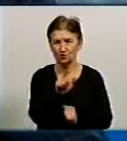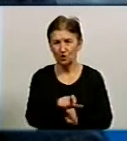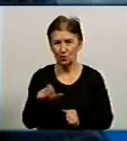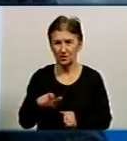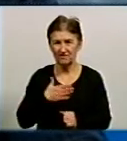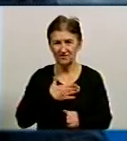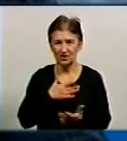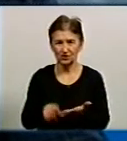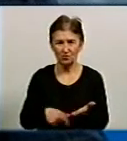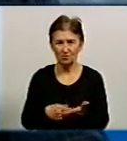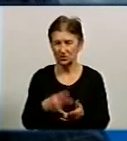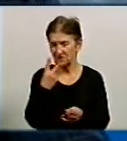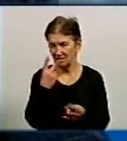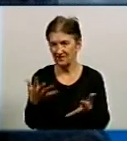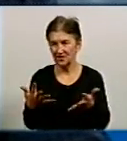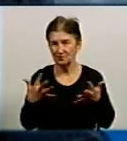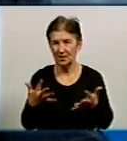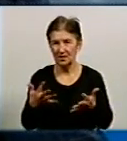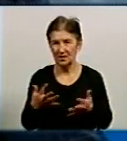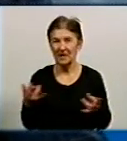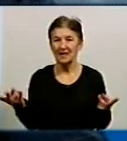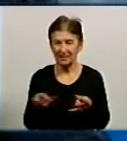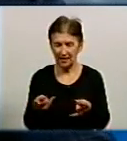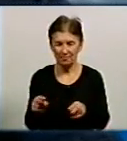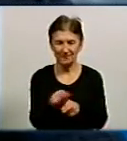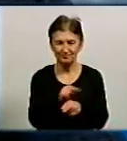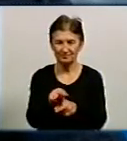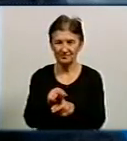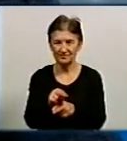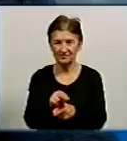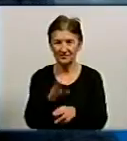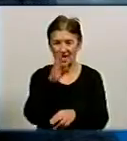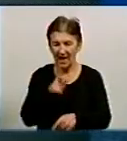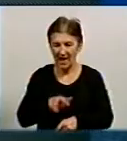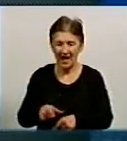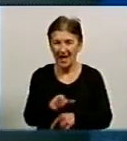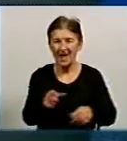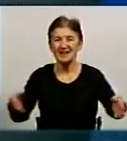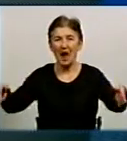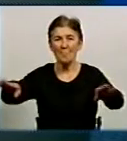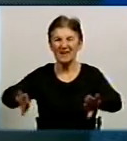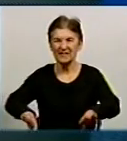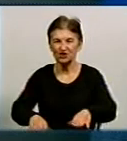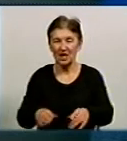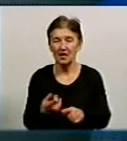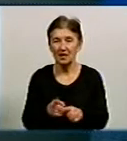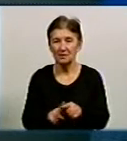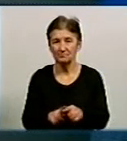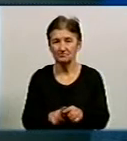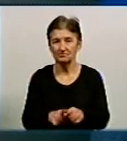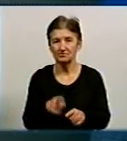нашому місті очевидно, що набережну треба робити. І це є і було в передвиборчих програмах